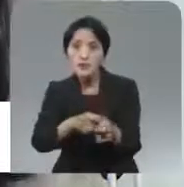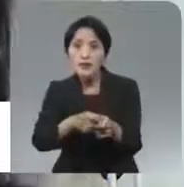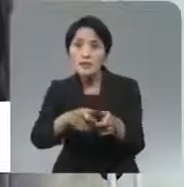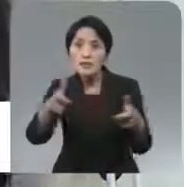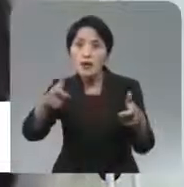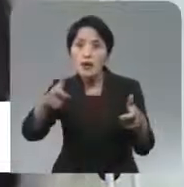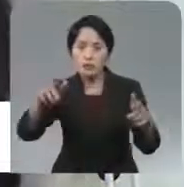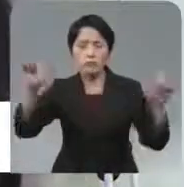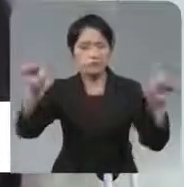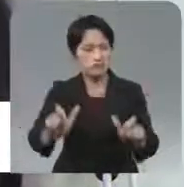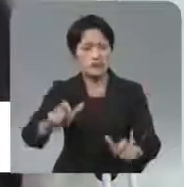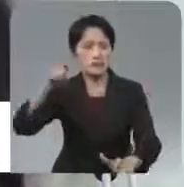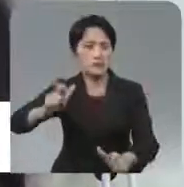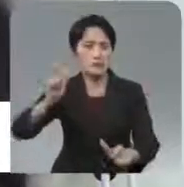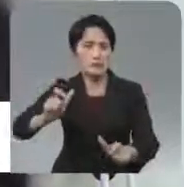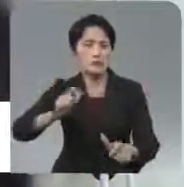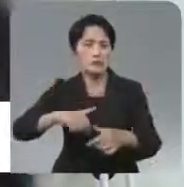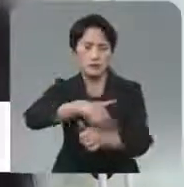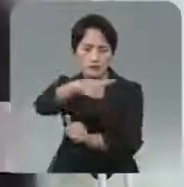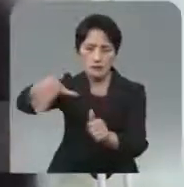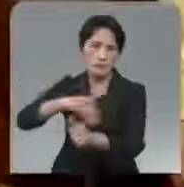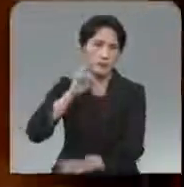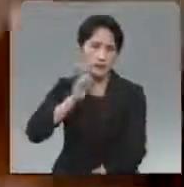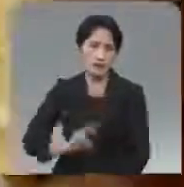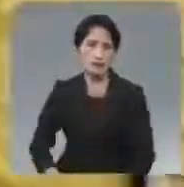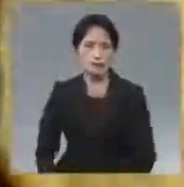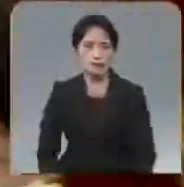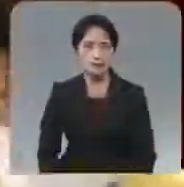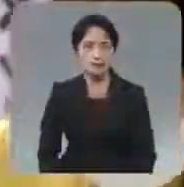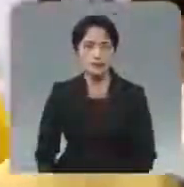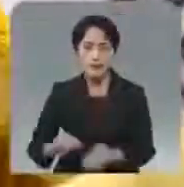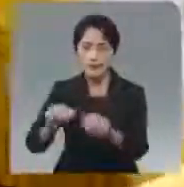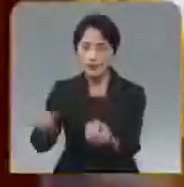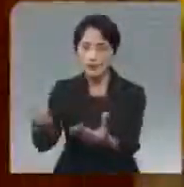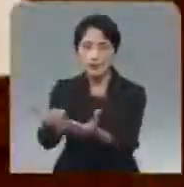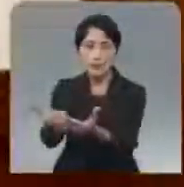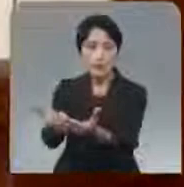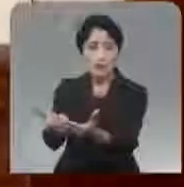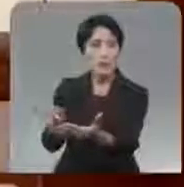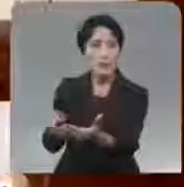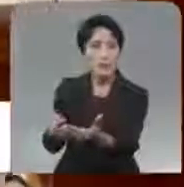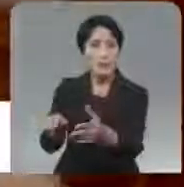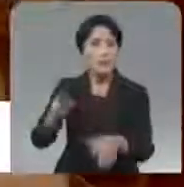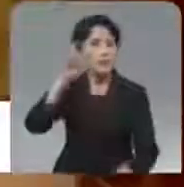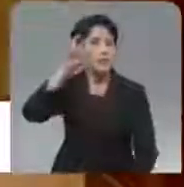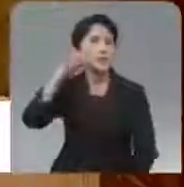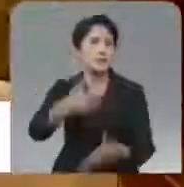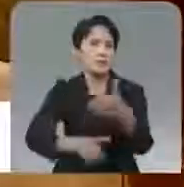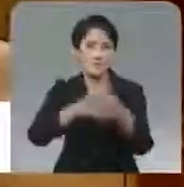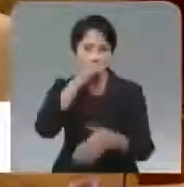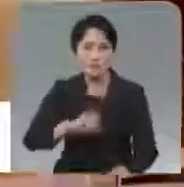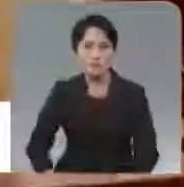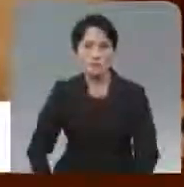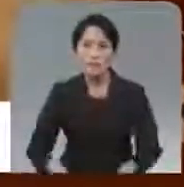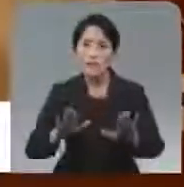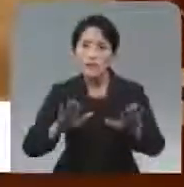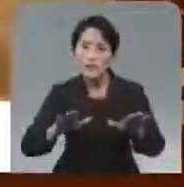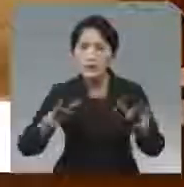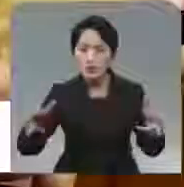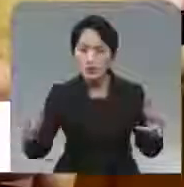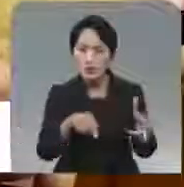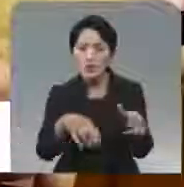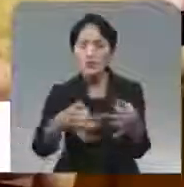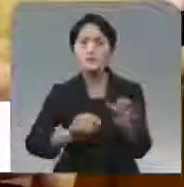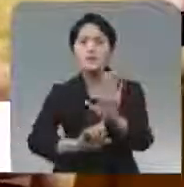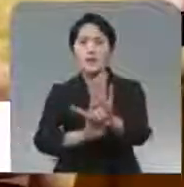est depuis presque deux mois alors que tu choques la fête des moissons tombe dans trois semaines à le gouvernement dévoilera ce vendredi les mesures sanitaires